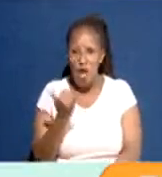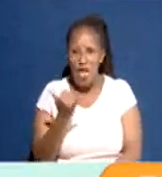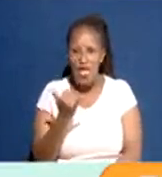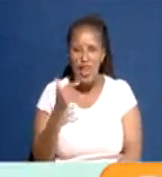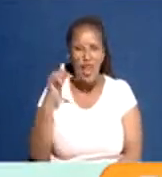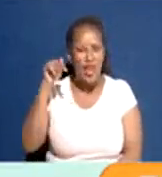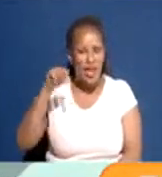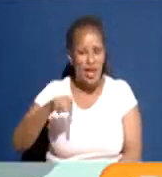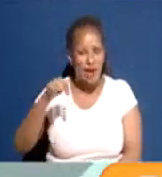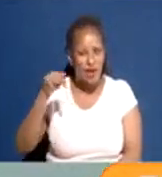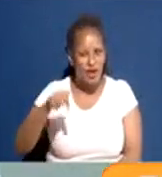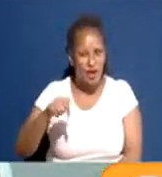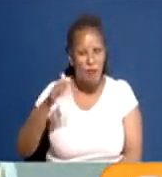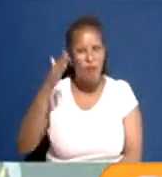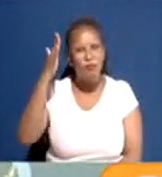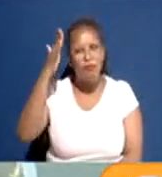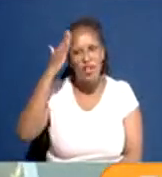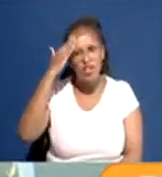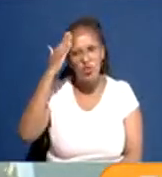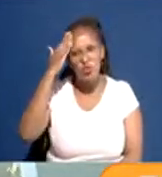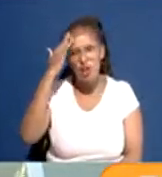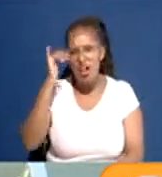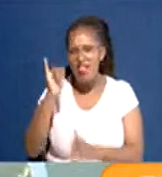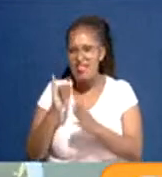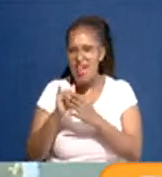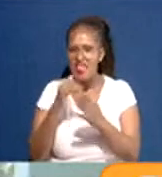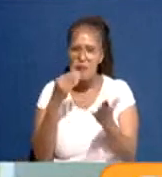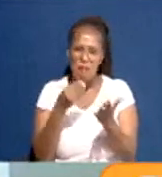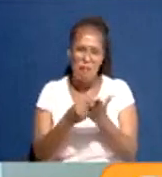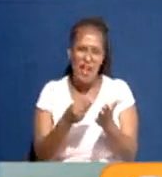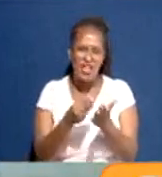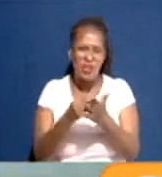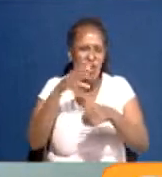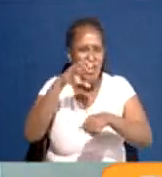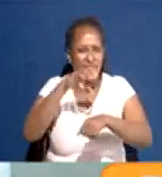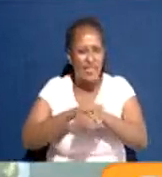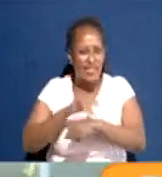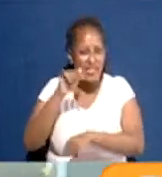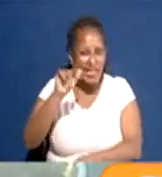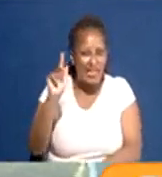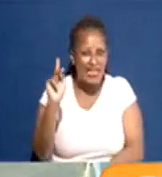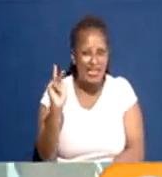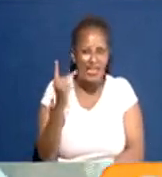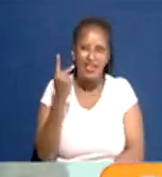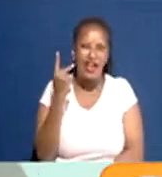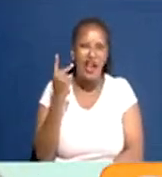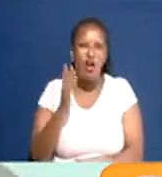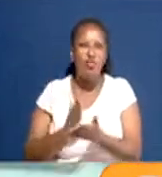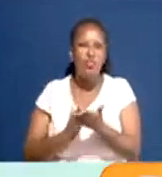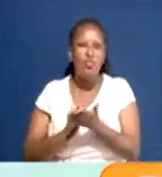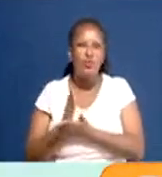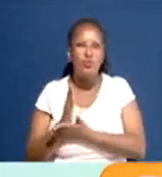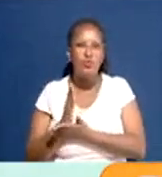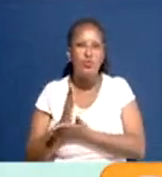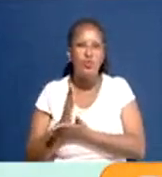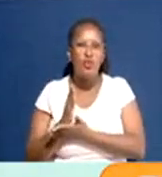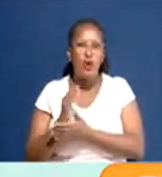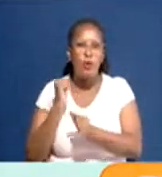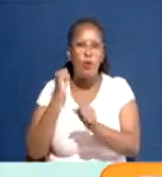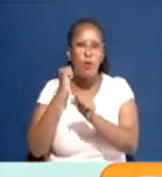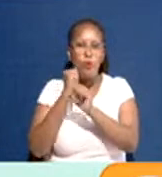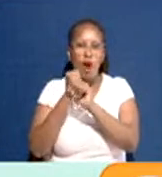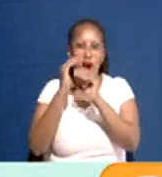sasa mnajua ile pesa tunapata Kenya kutokana na